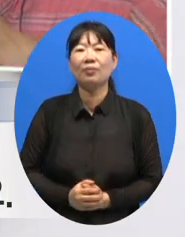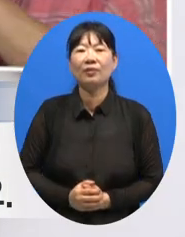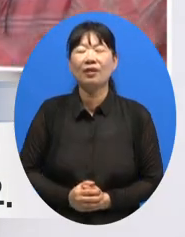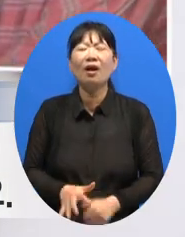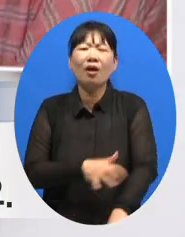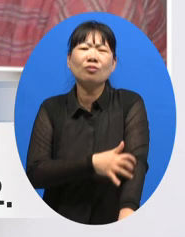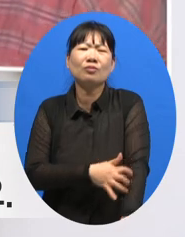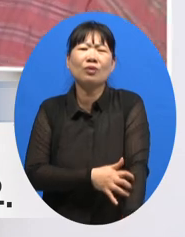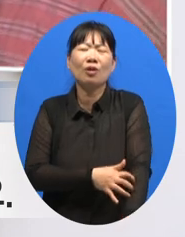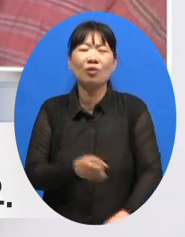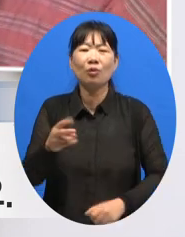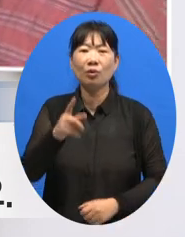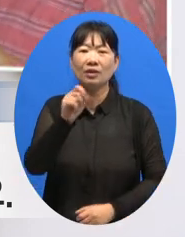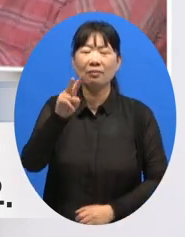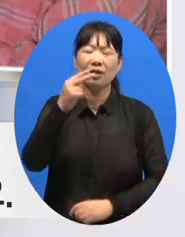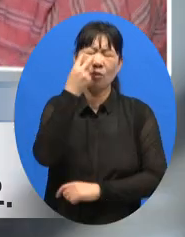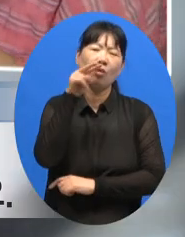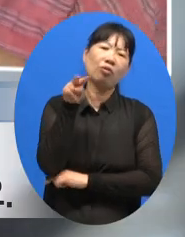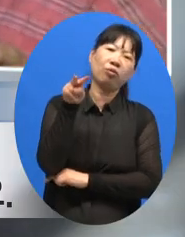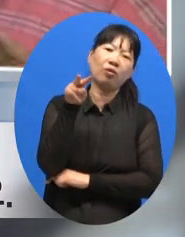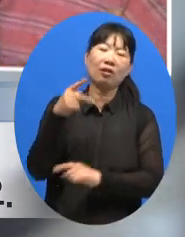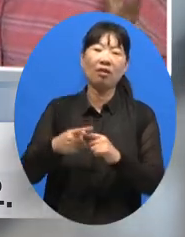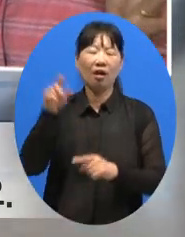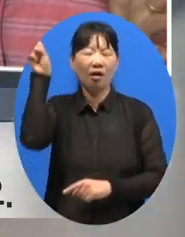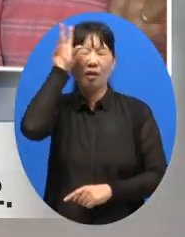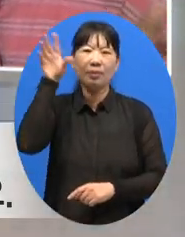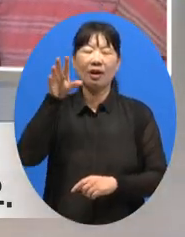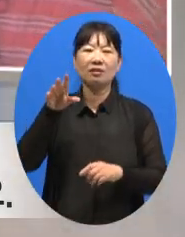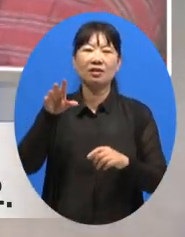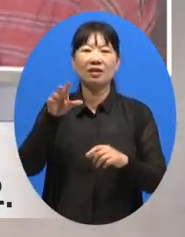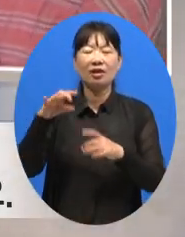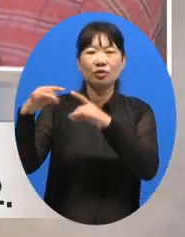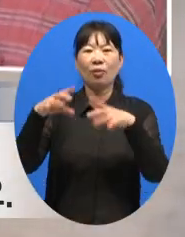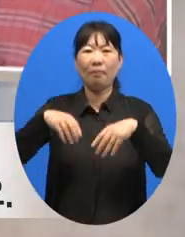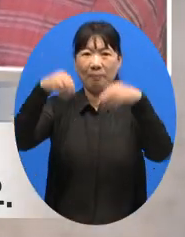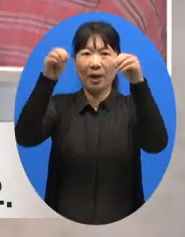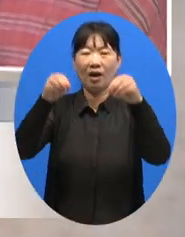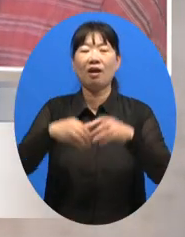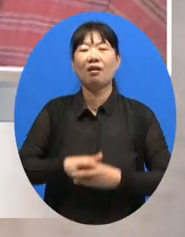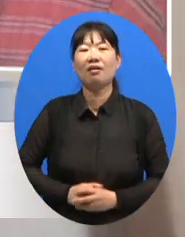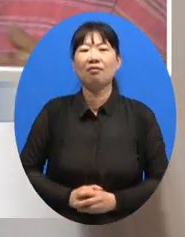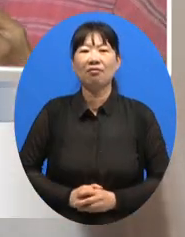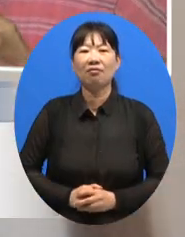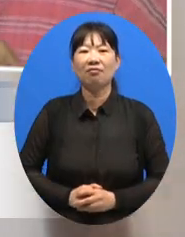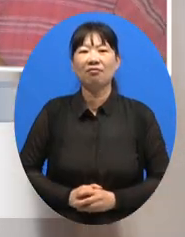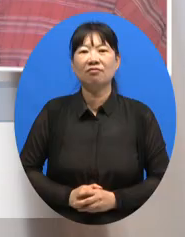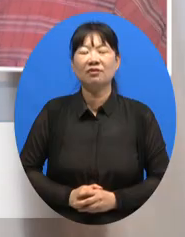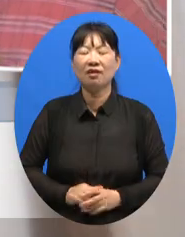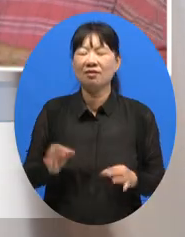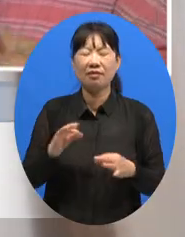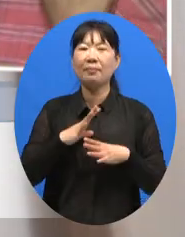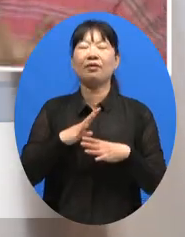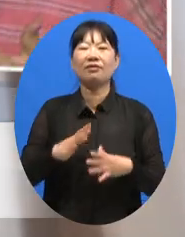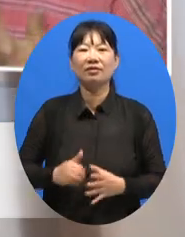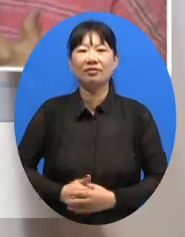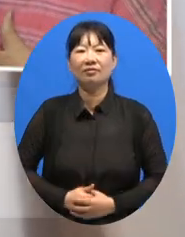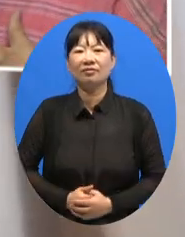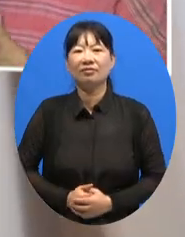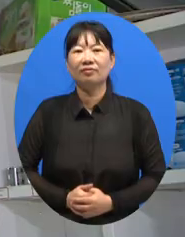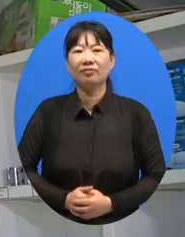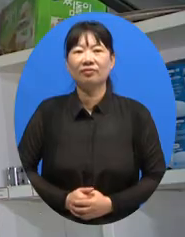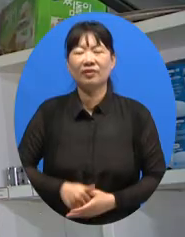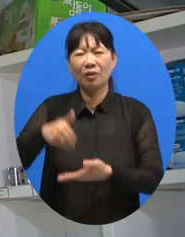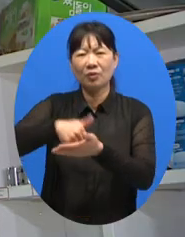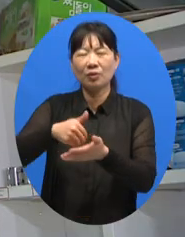거예요. 이것도 불편하고 또 테레비 보고 있는데 갑자기 차단이 되는 거예요. 전기가 나가가지고 깜짝